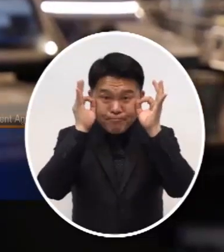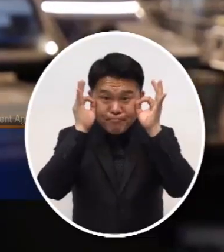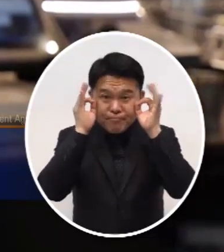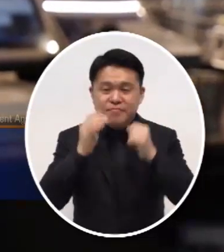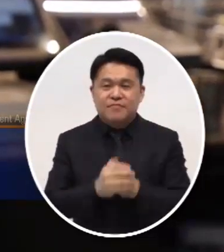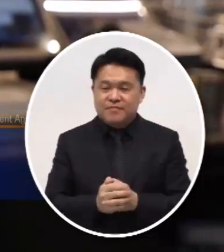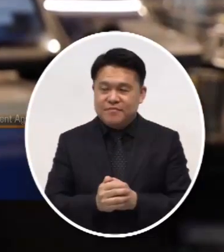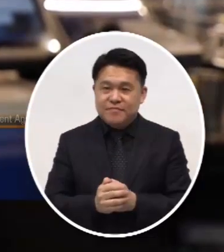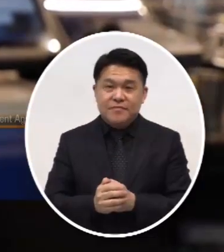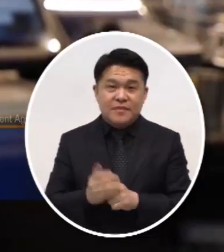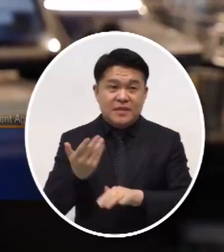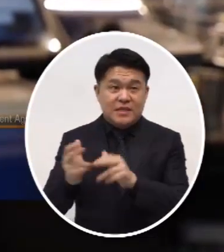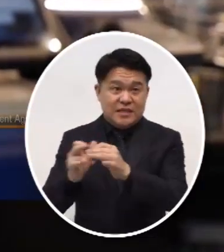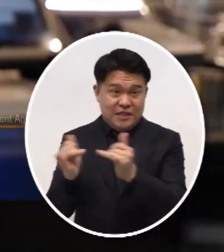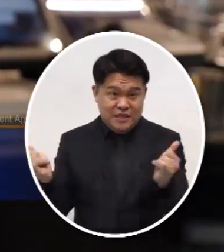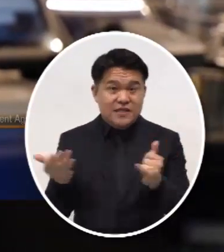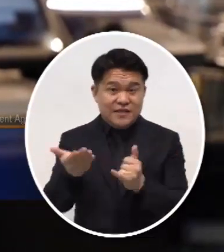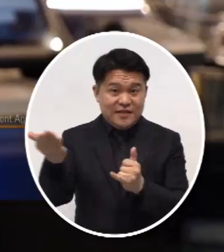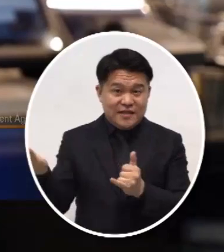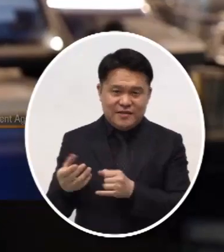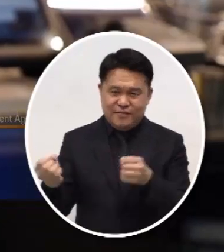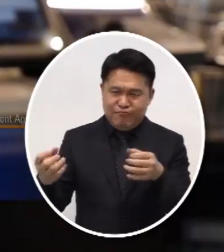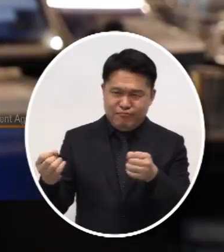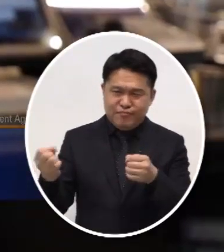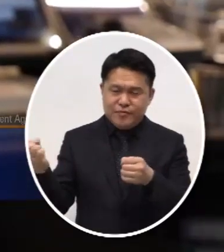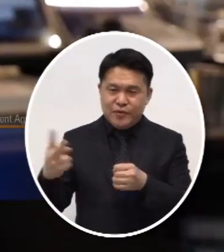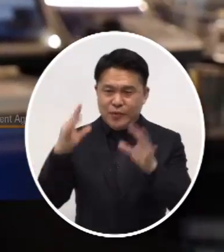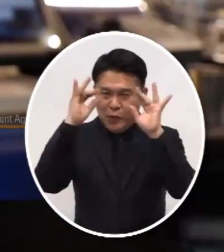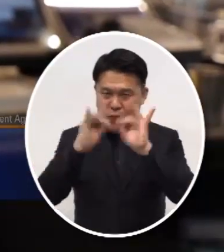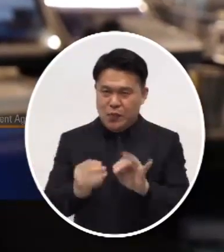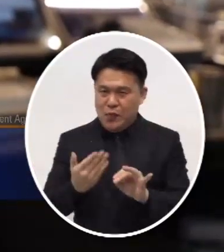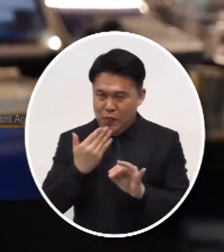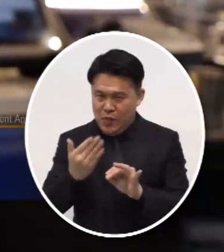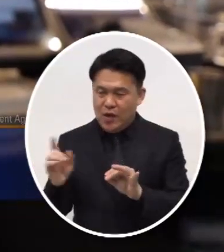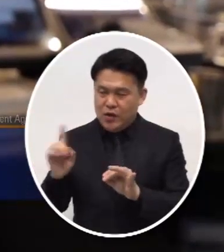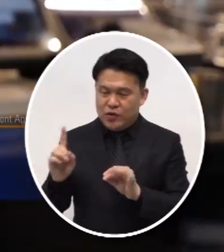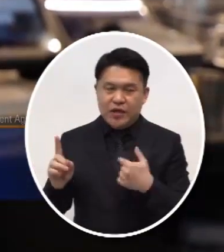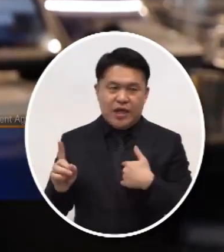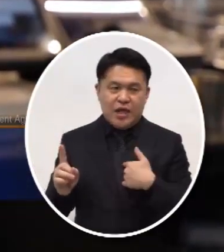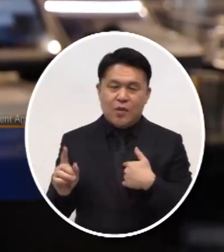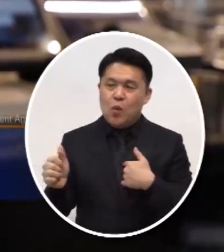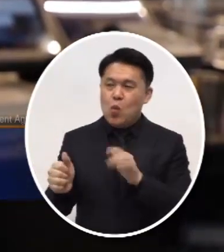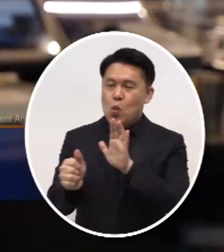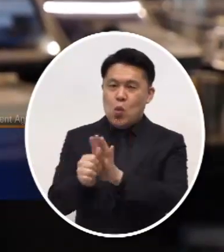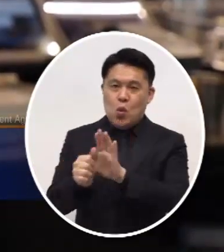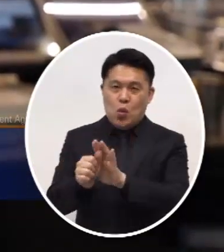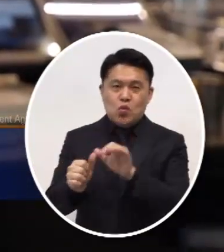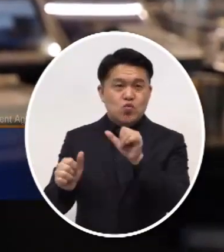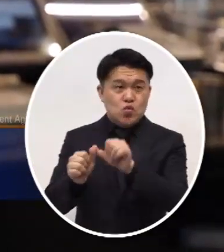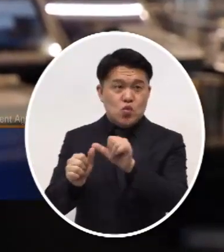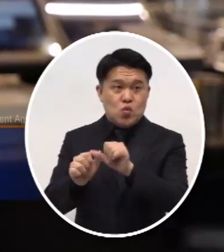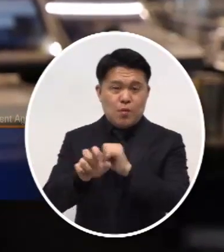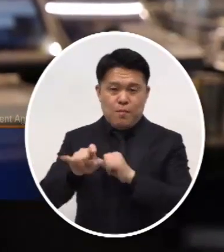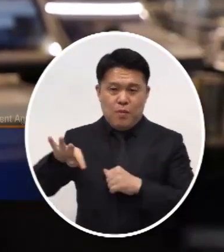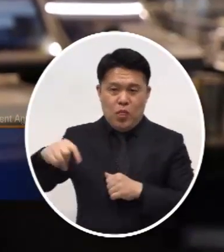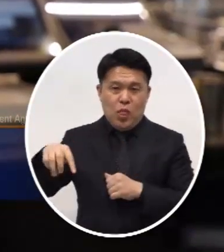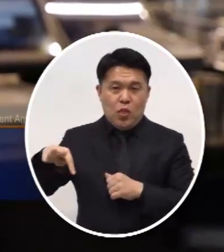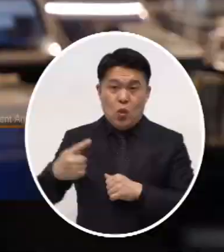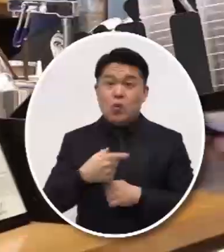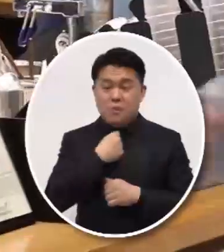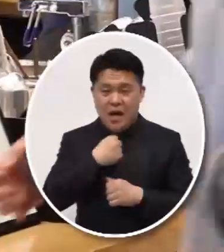되도록 열심히 노력해서 그분들이랑 같이 대화하고 좀 공감해 줄 수 있는 그런 멘토가 되고